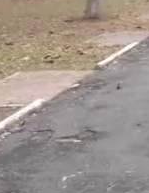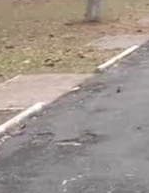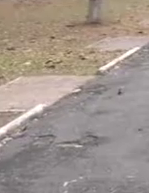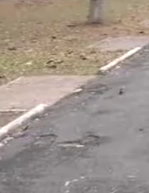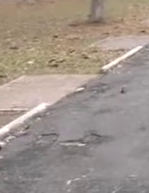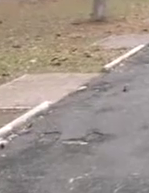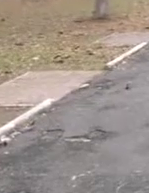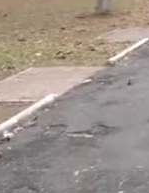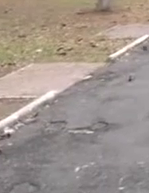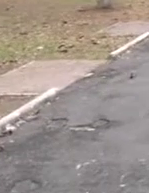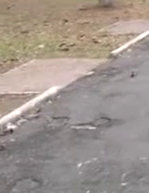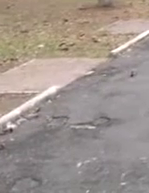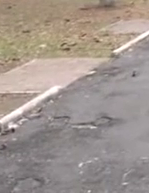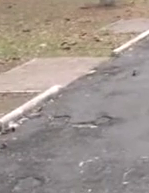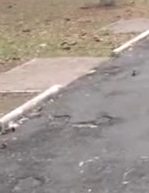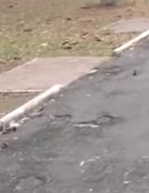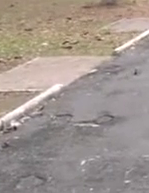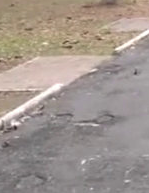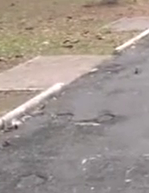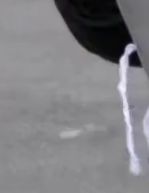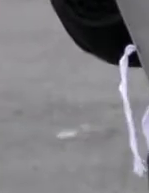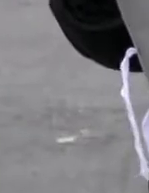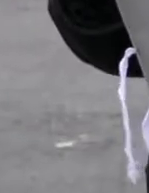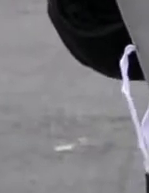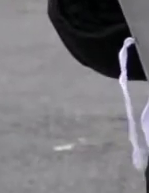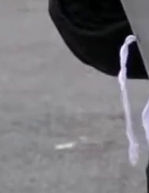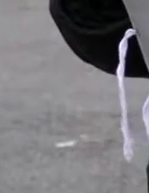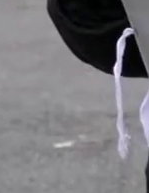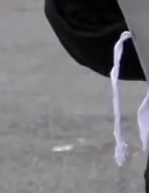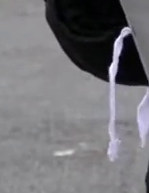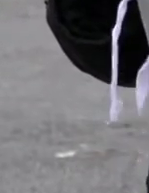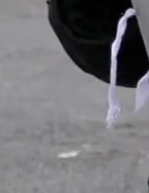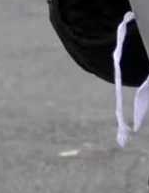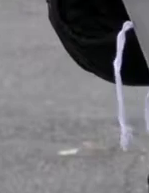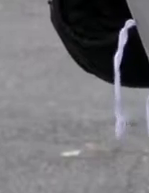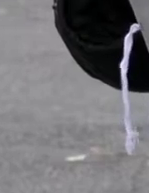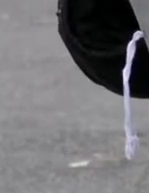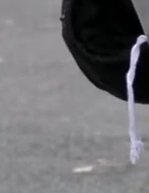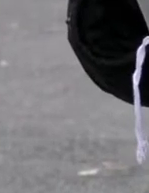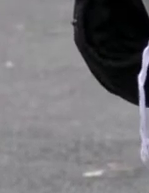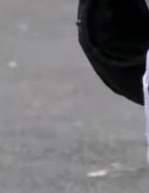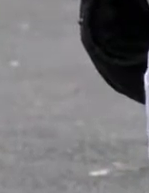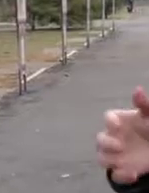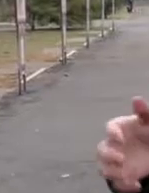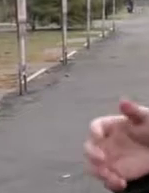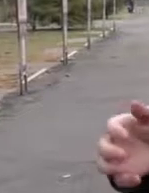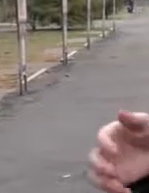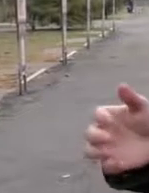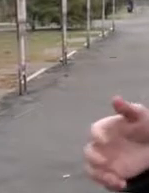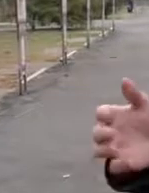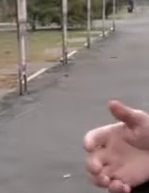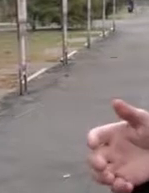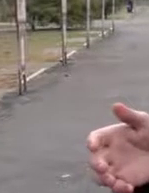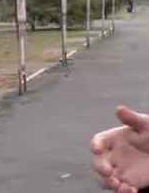Попередньо спілкувався з водіями і Дмитро Ільченко, який подав позов до суду про призупинення дії рішення виконкому щодо